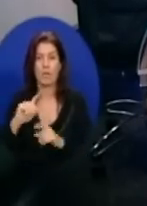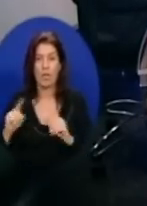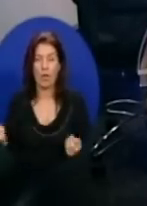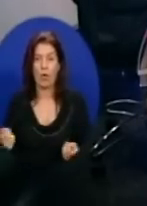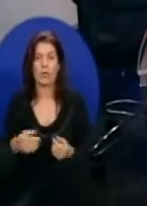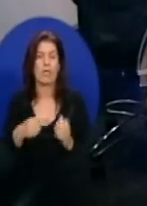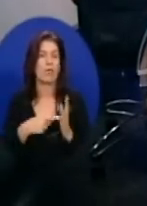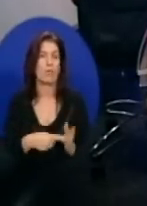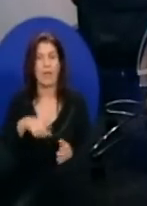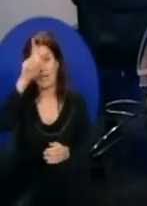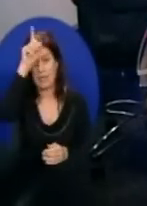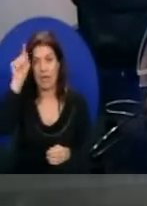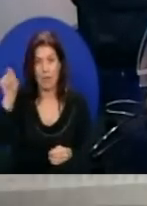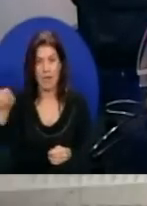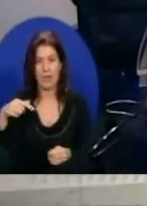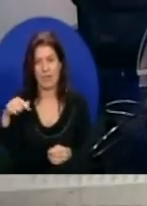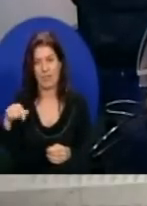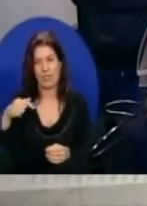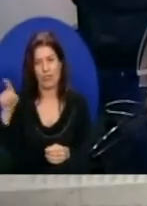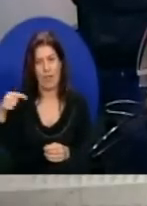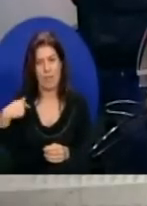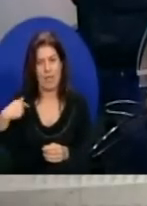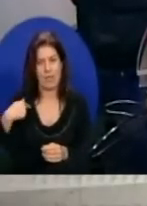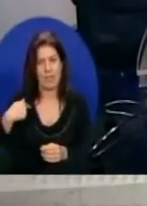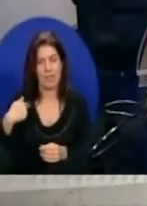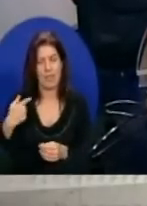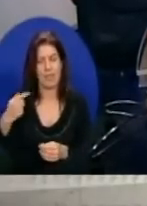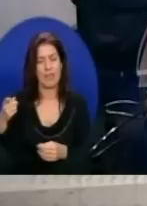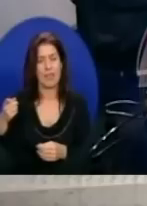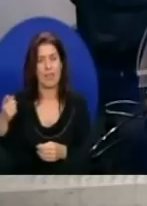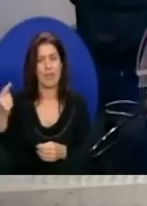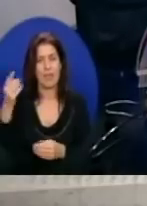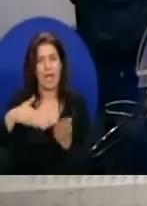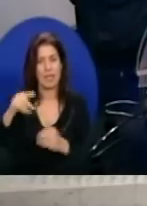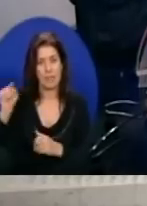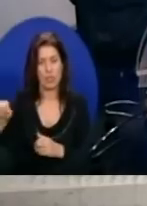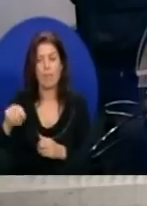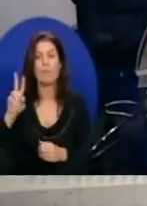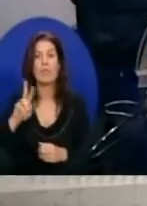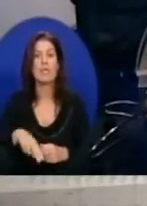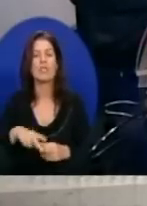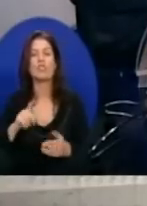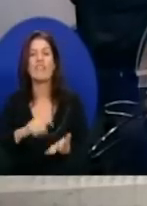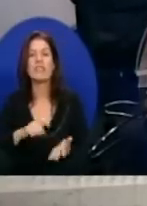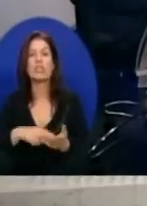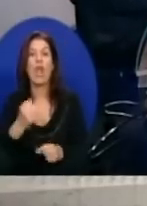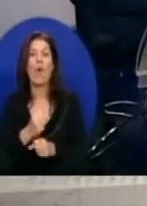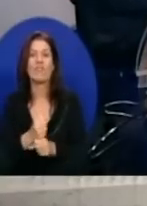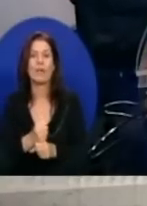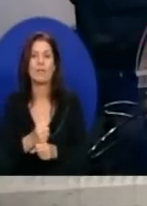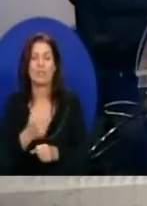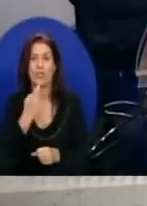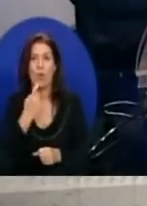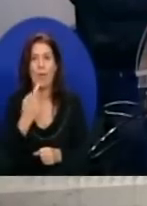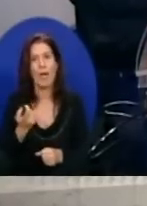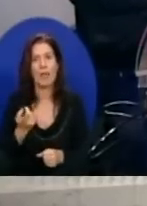אומר למשל בגרמניה, משם אני בא, יש ביקוש לעובדים. ואז כמובן העמדה שלהם בשוק העבודה היא שונה. הוא